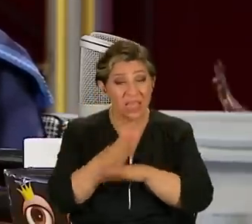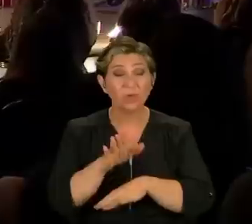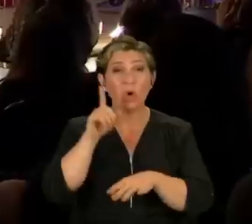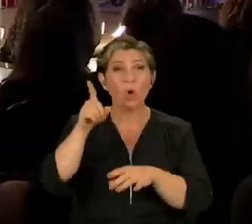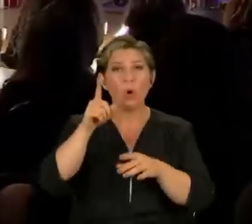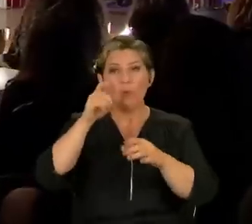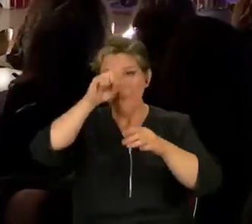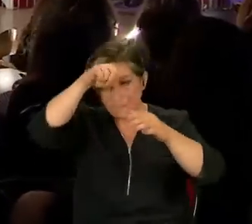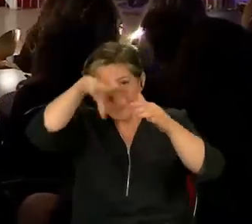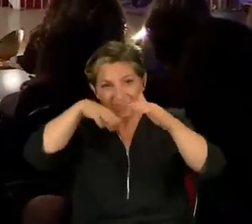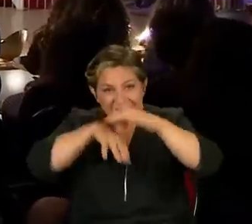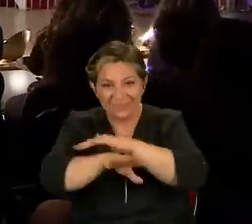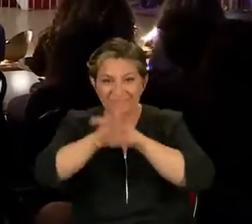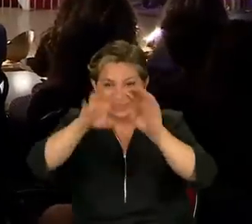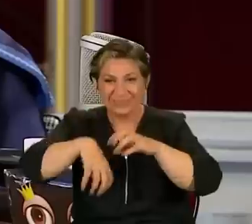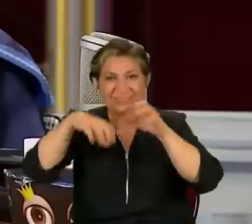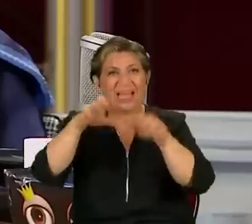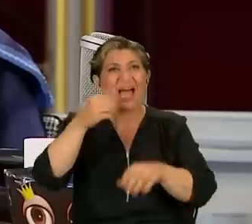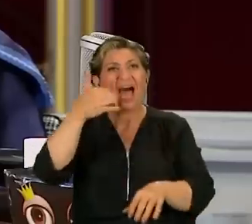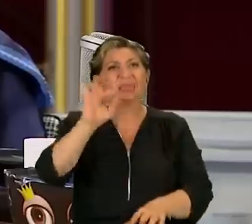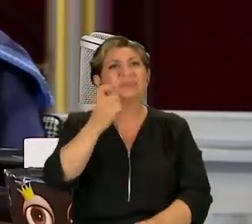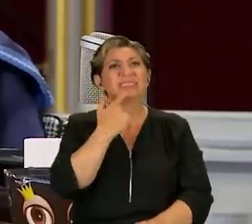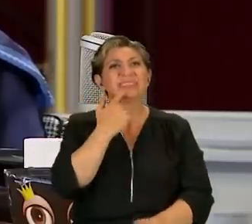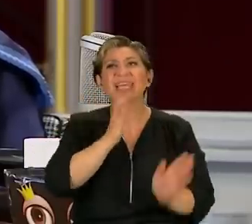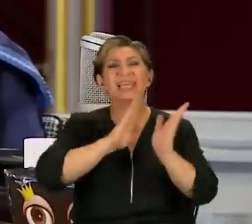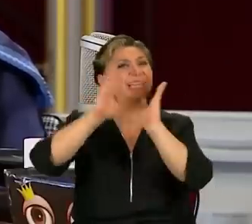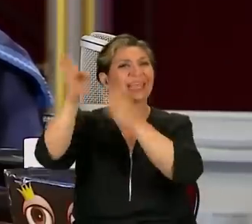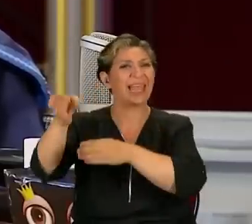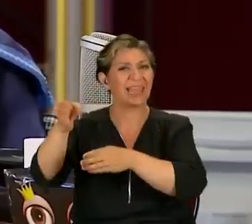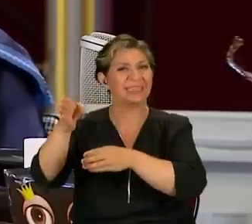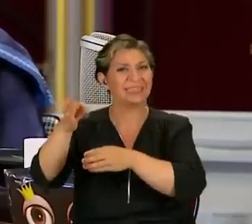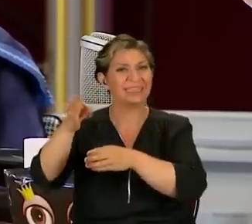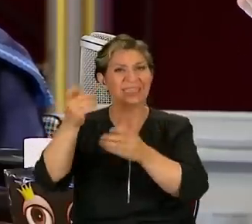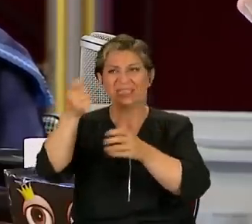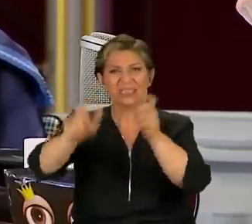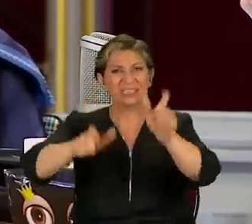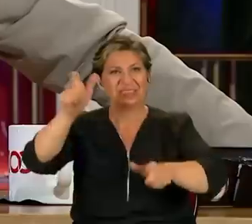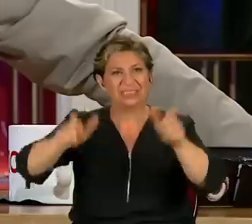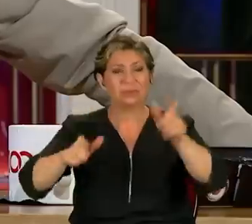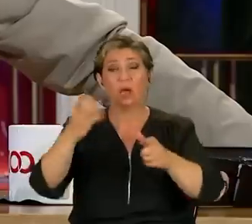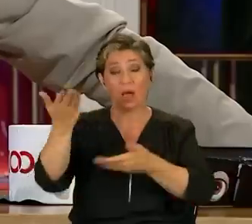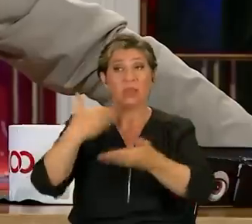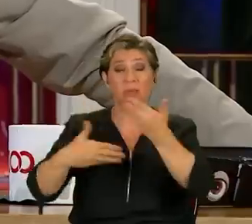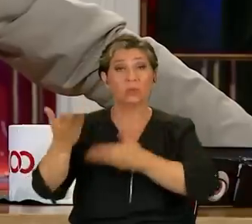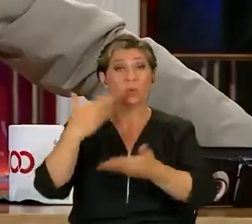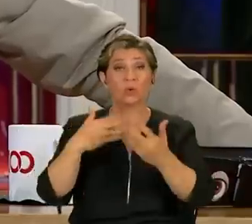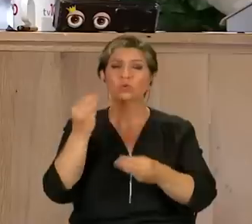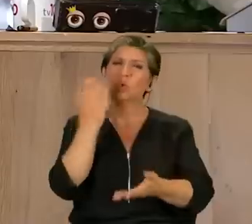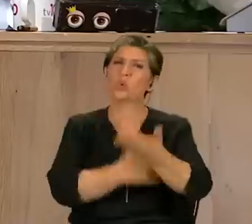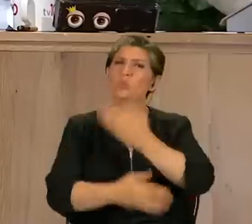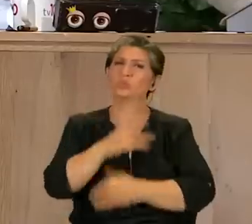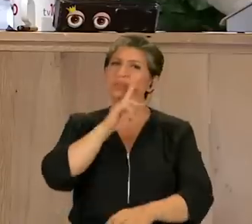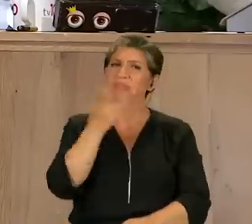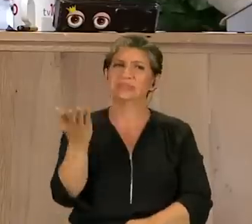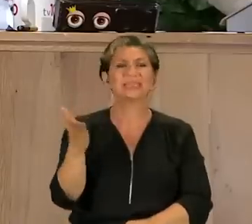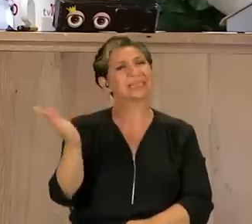o madenlerin altında hani böyle 60 yılında gidenlerden evet, evlatlarında anlatıyor. Evet. Çok